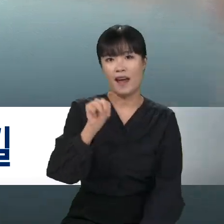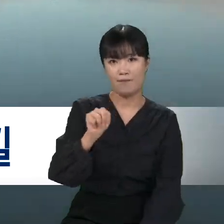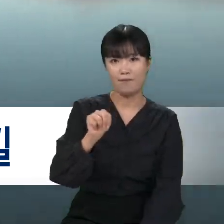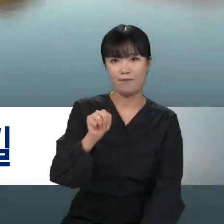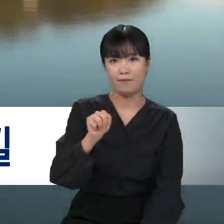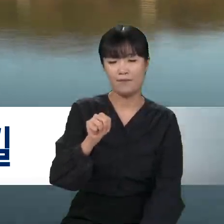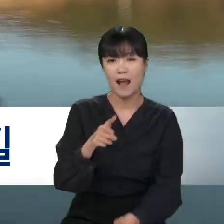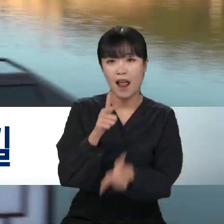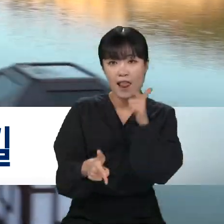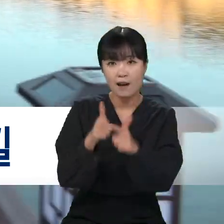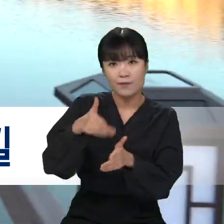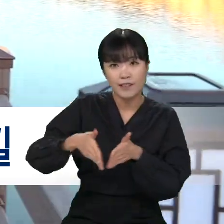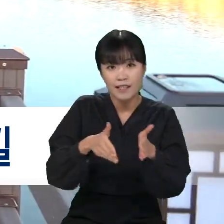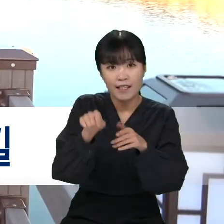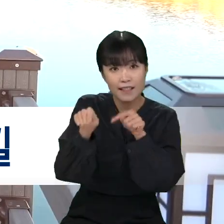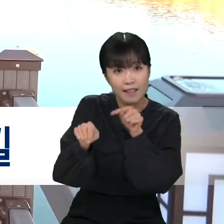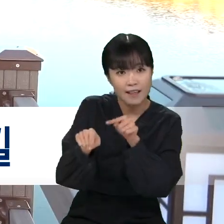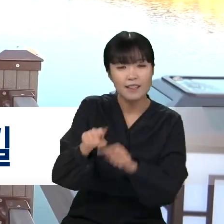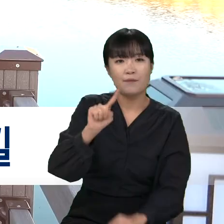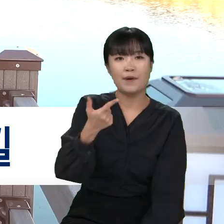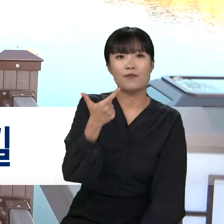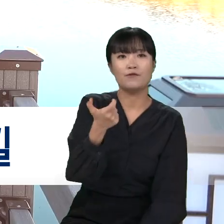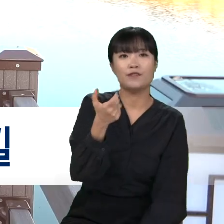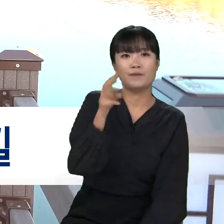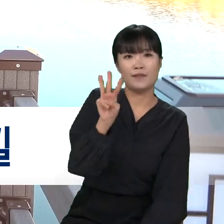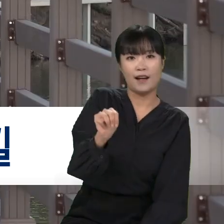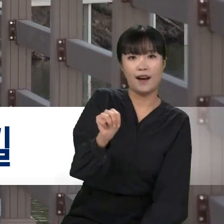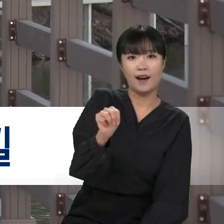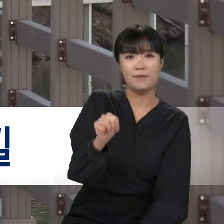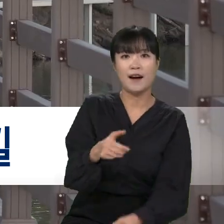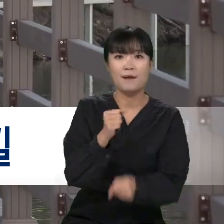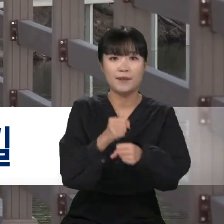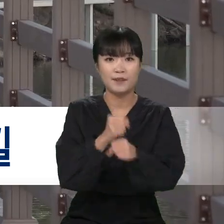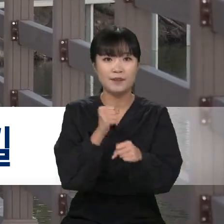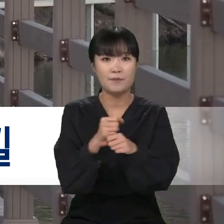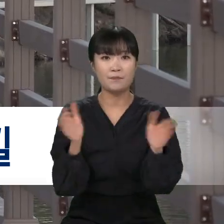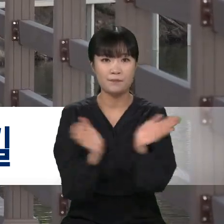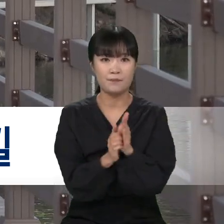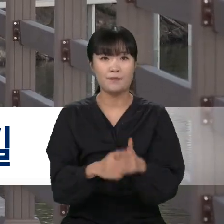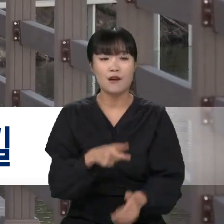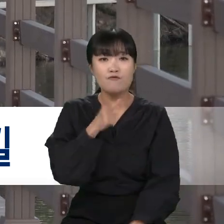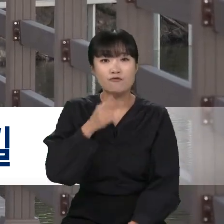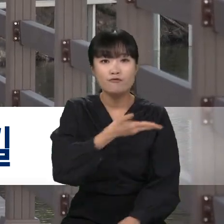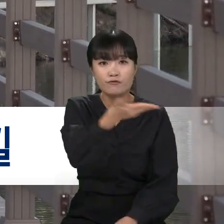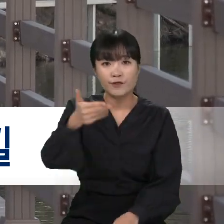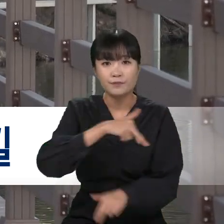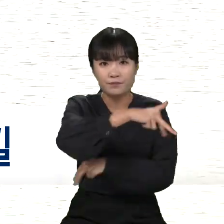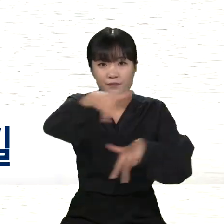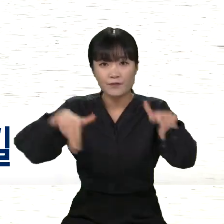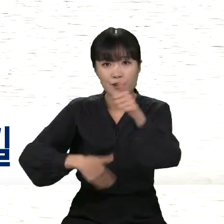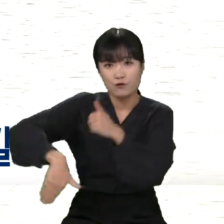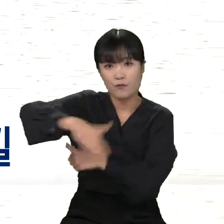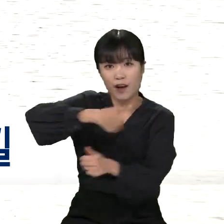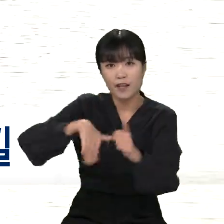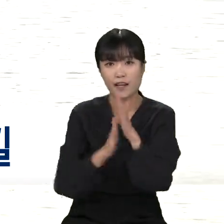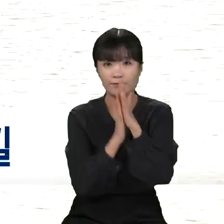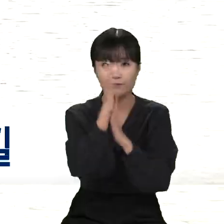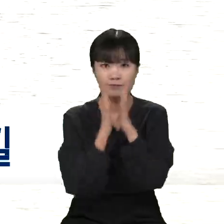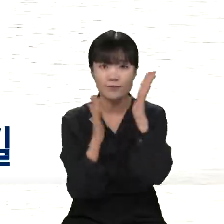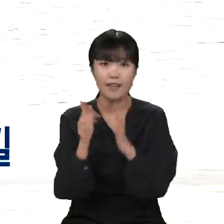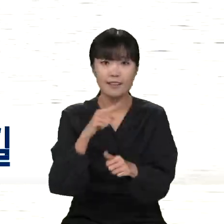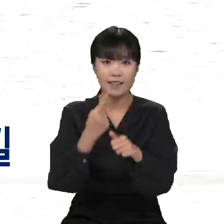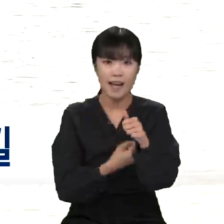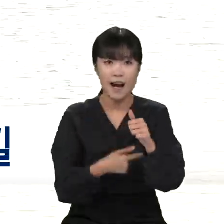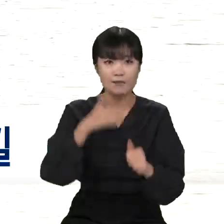의 출렁다리와 160m 길이의 수변 데크 로드를 만들어 첫 맞지를 찾는 사람들이 주변 녹지와